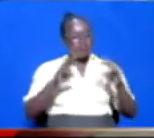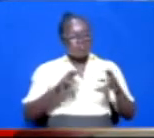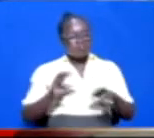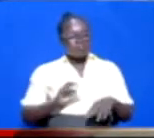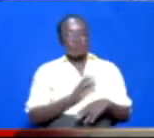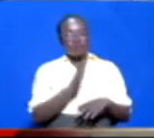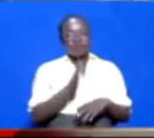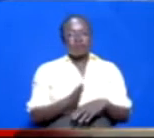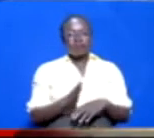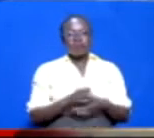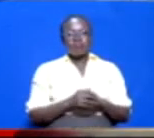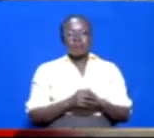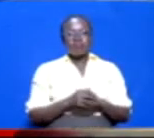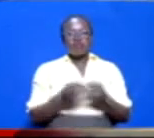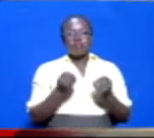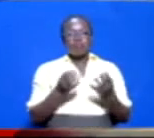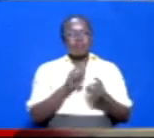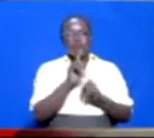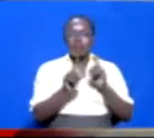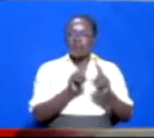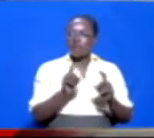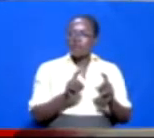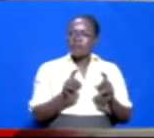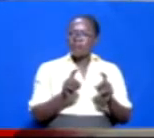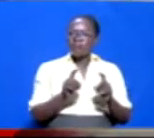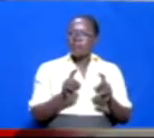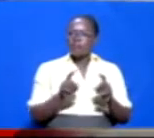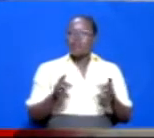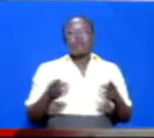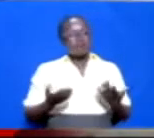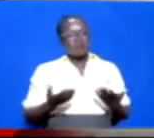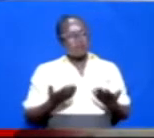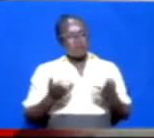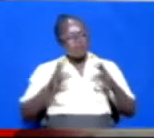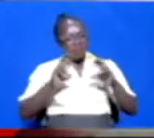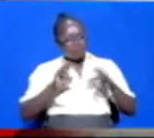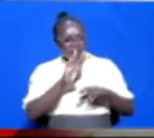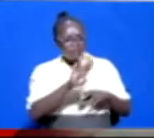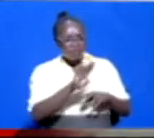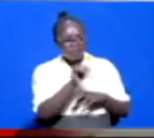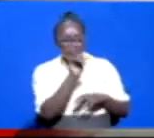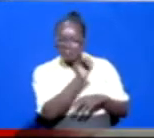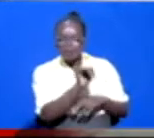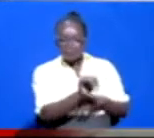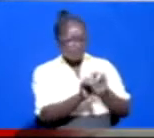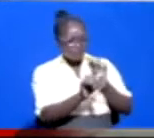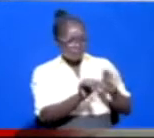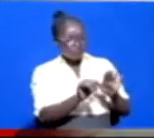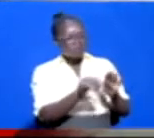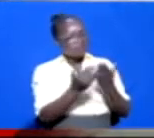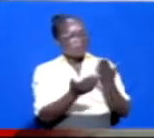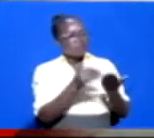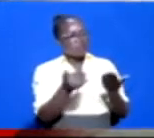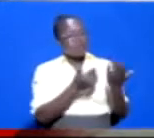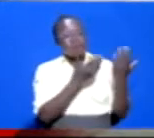IEBC, wengi watajiuliza kuna wale wapi ambao wanatafutwa ambao ni wane, na kuna wale ambao wamesalia pale. Pengine kuna wale ambao walikuwa wanatarajia